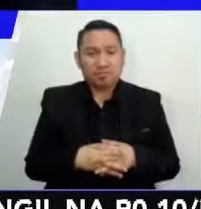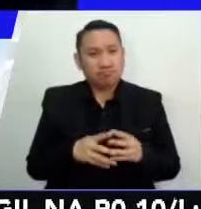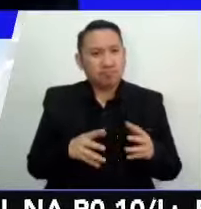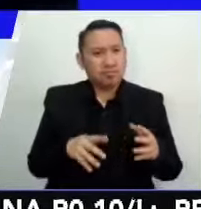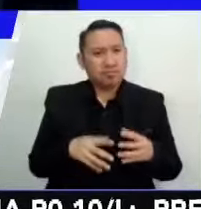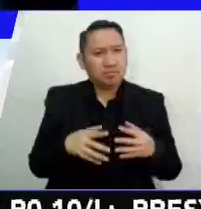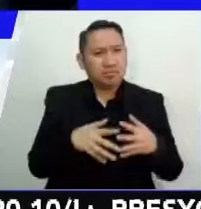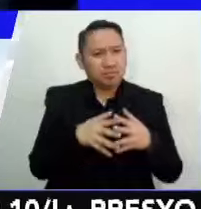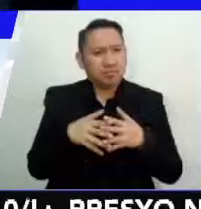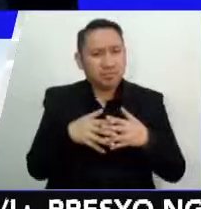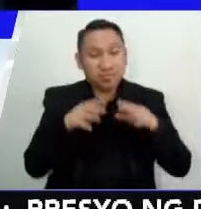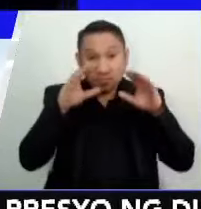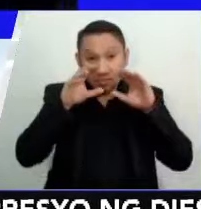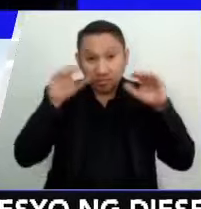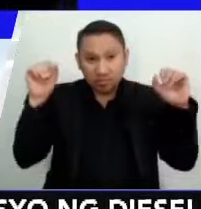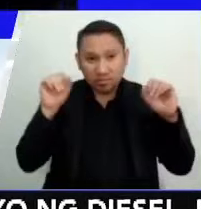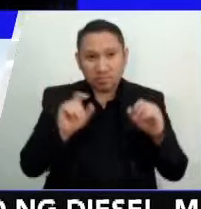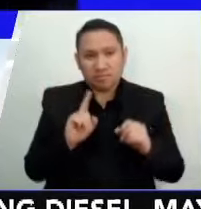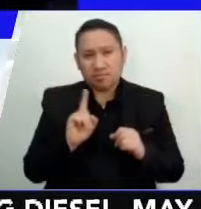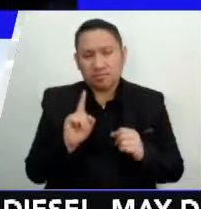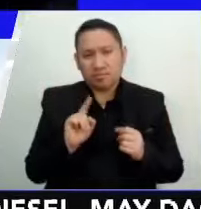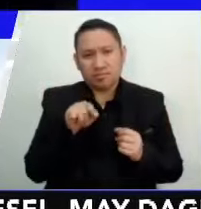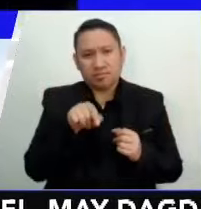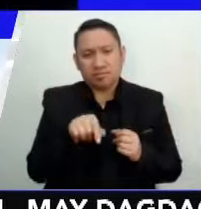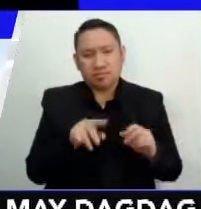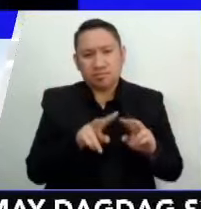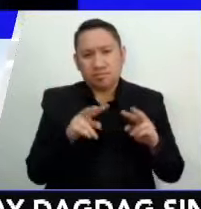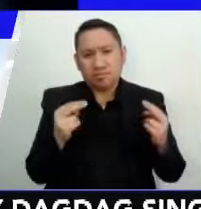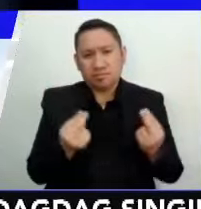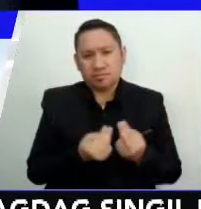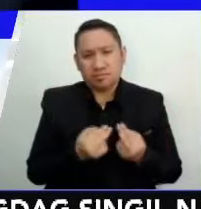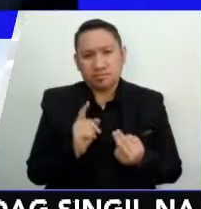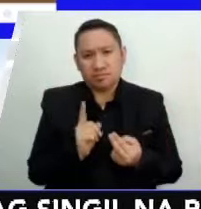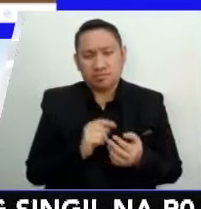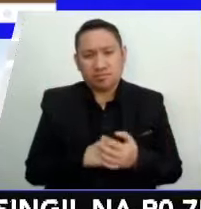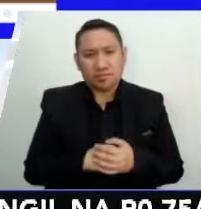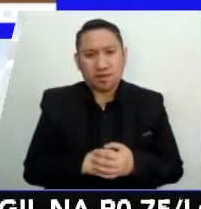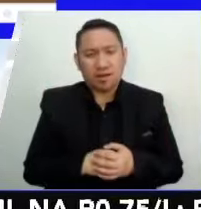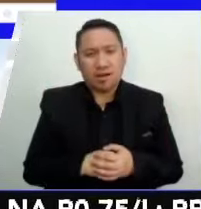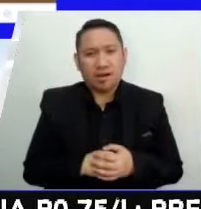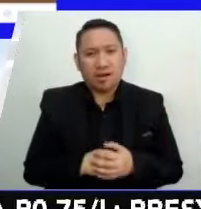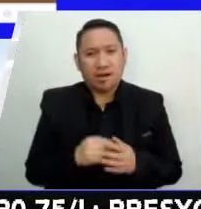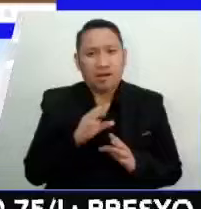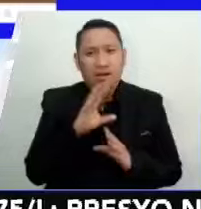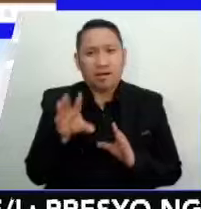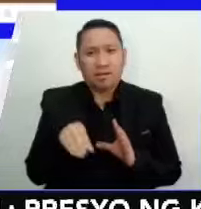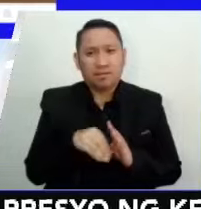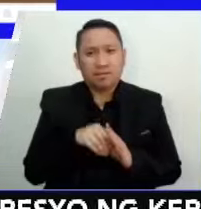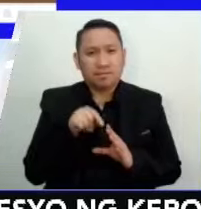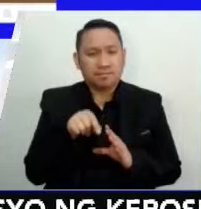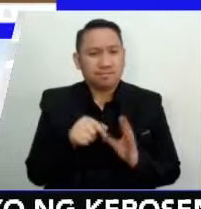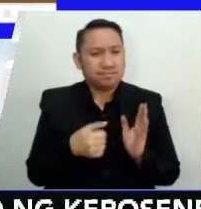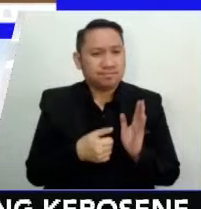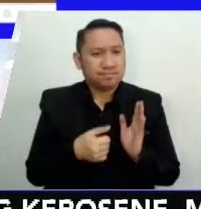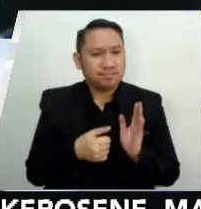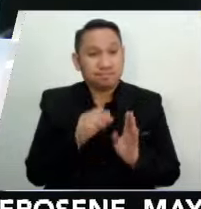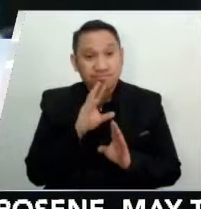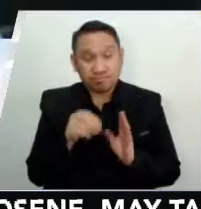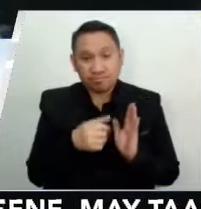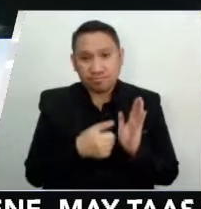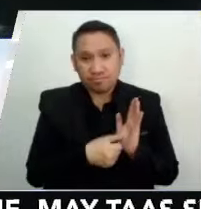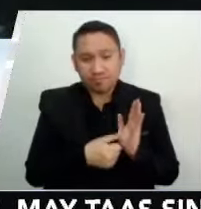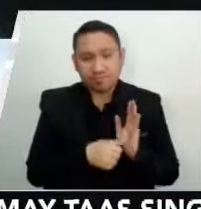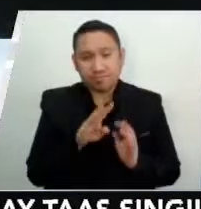ang pagbobotohan ng sa US elections kabilang sa mga iboboto Igan ang apat na na